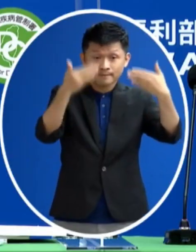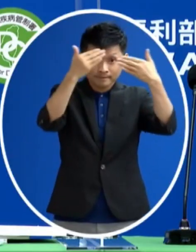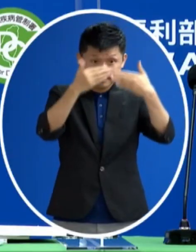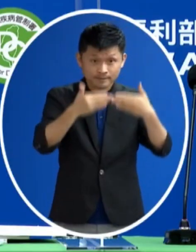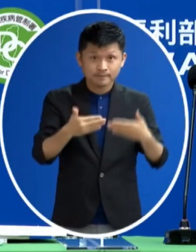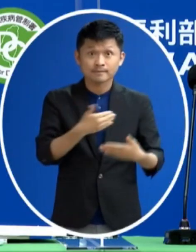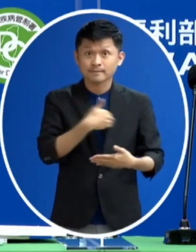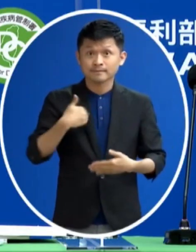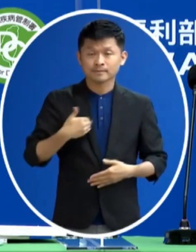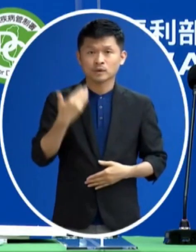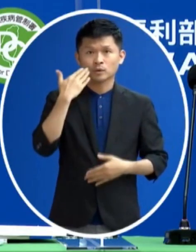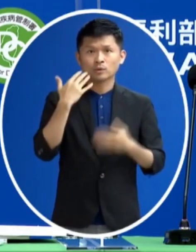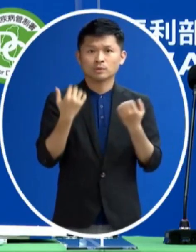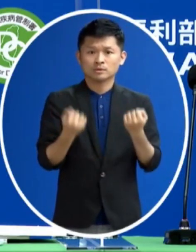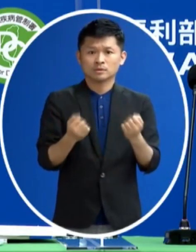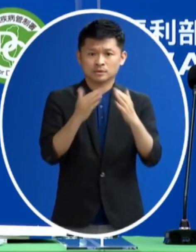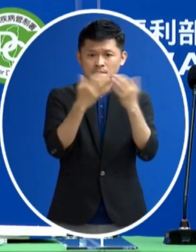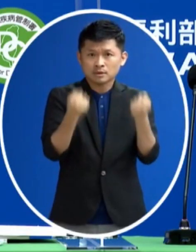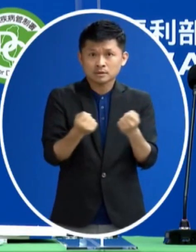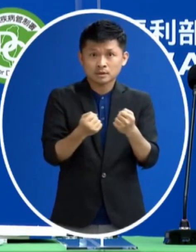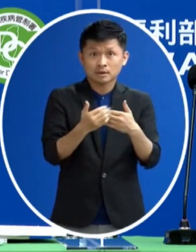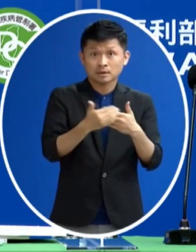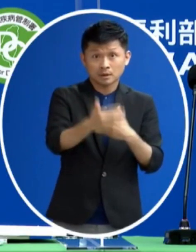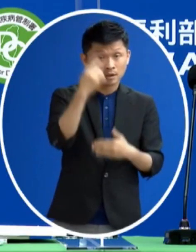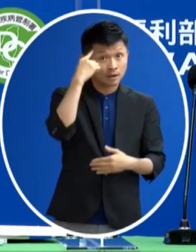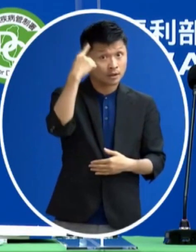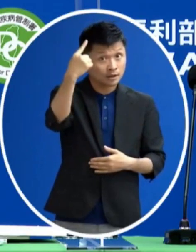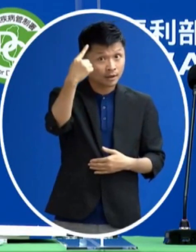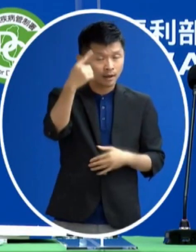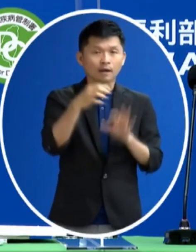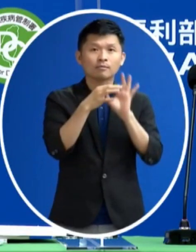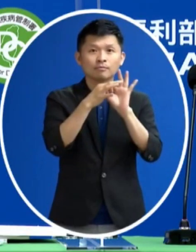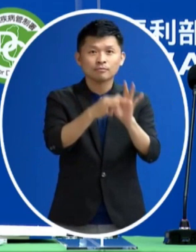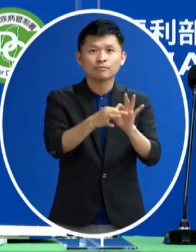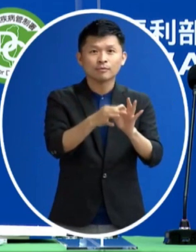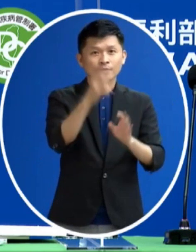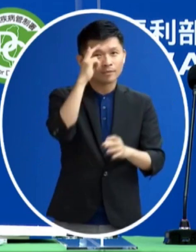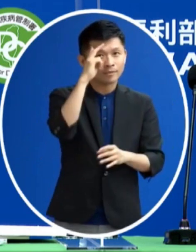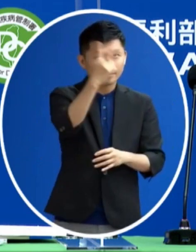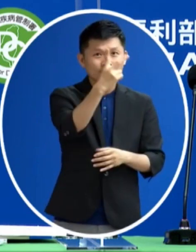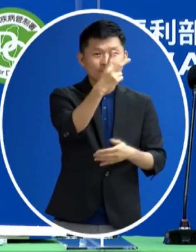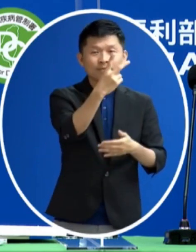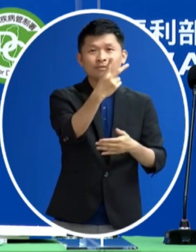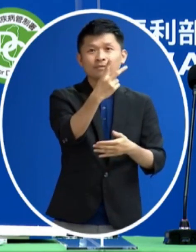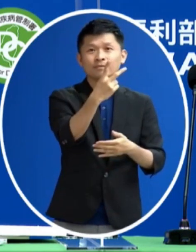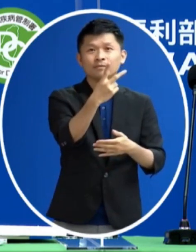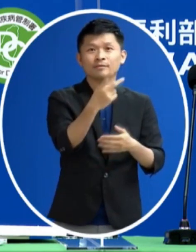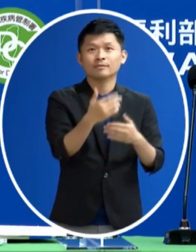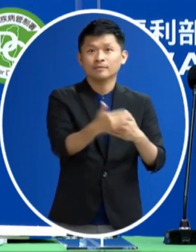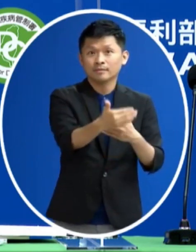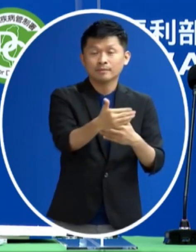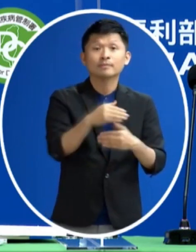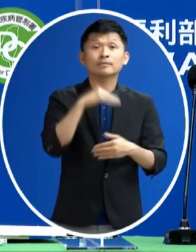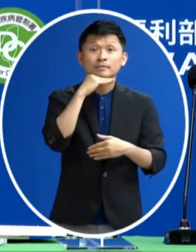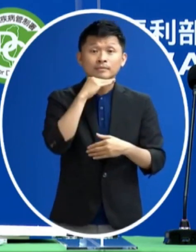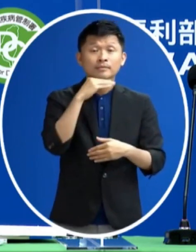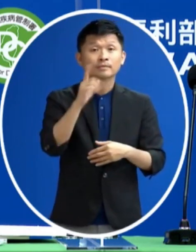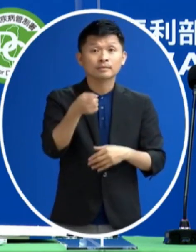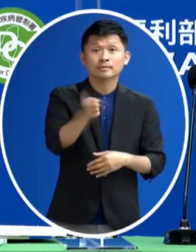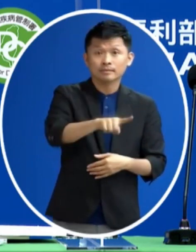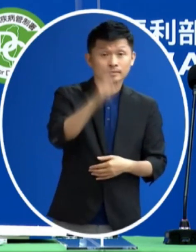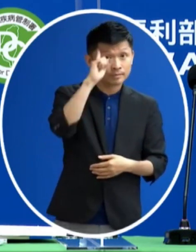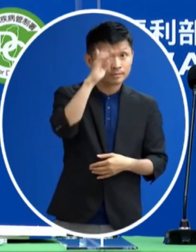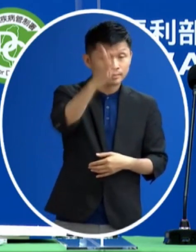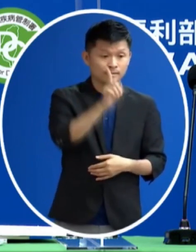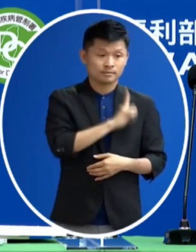如果你现在已经是居隔一天的，你就继续完成2天的居隔，然后后4天的自主防